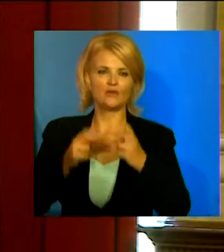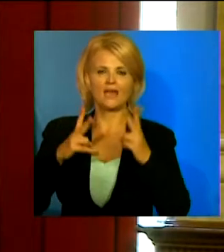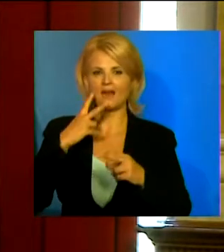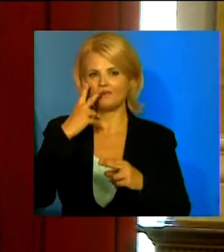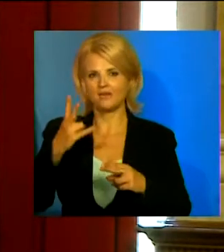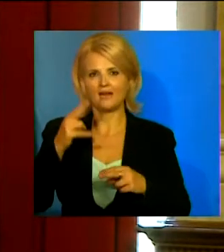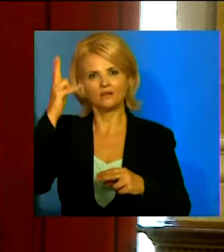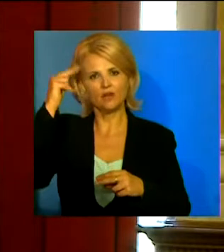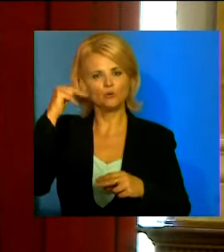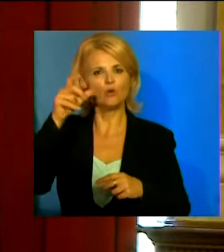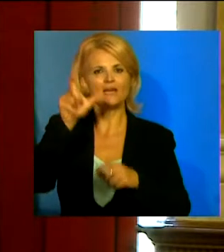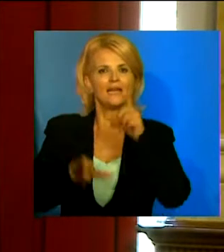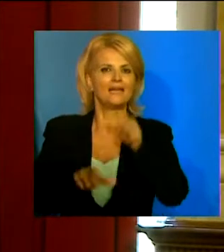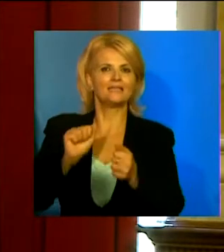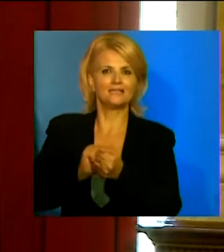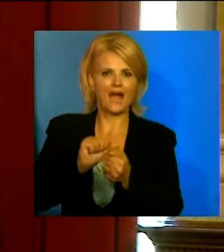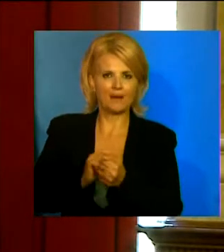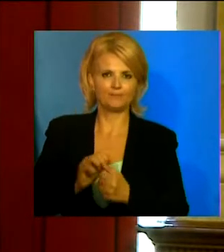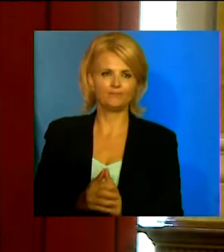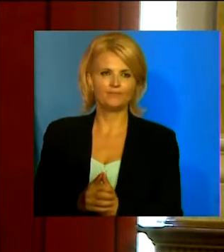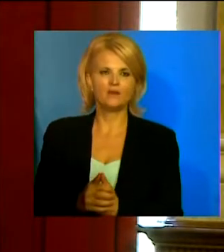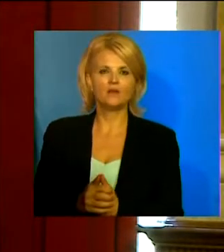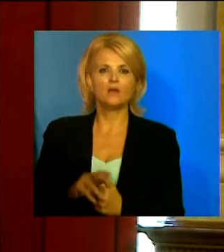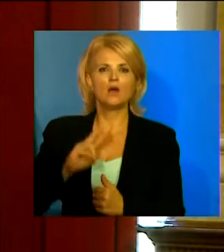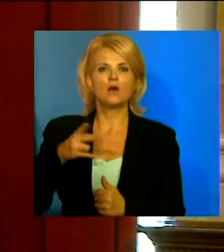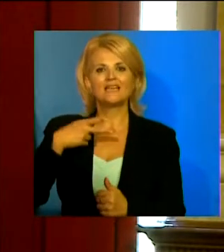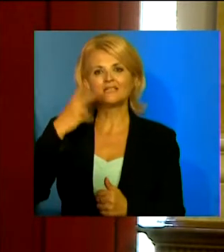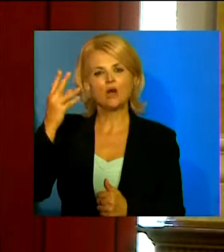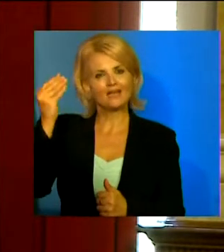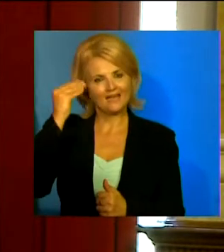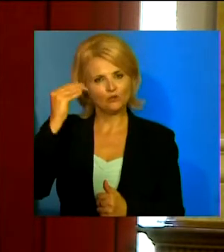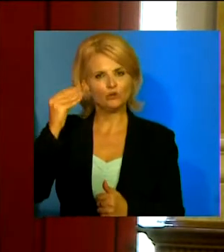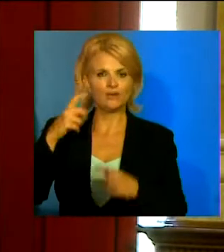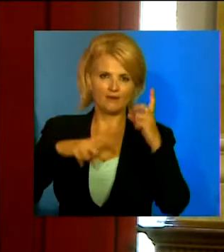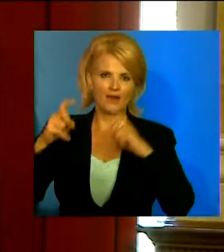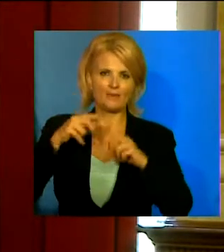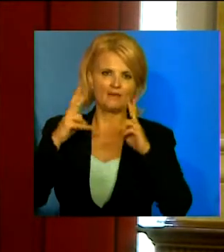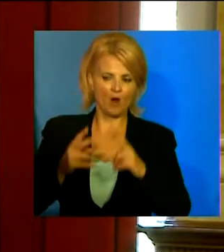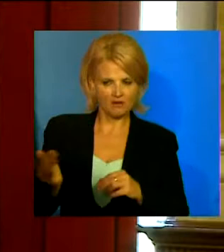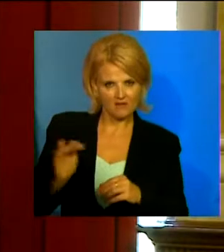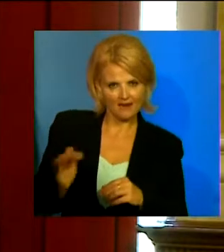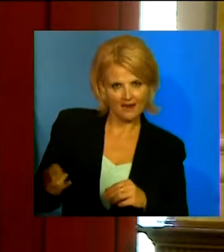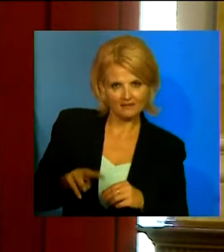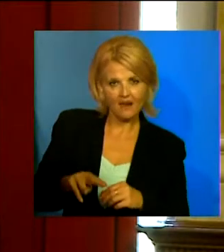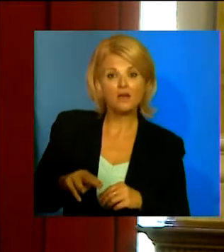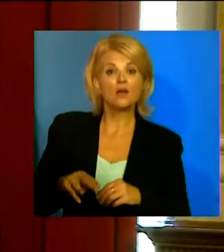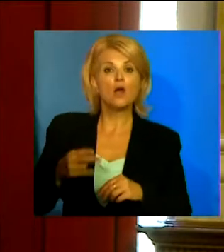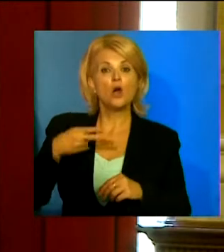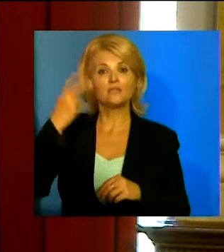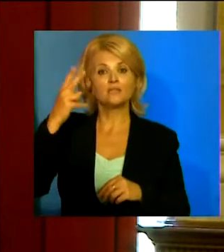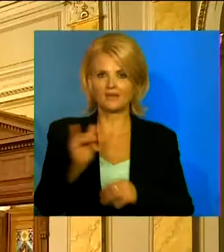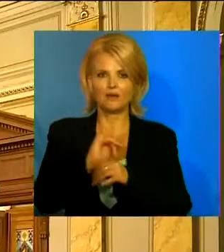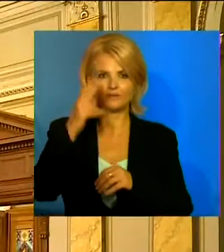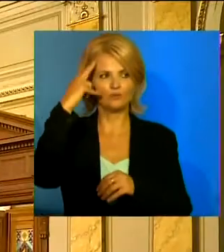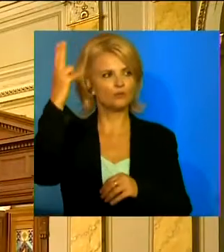a jelentkezéseknél a tanulói létszámokat, illetve a szakértői véleményekben rögzített kritériumokat a tanulási nehézségekkel